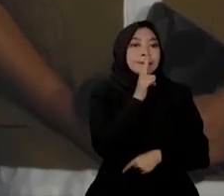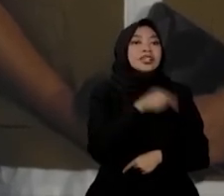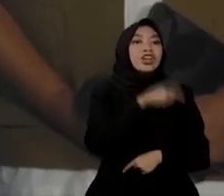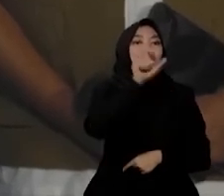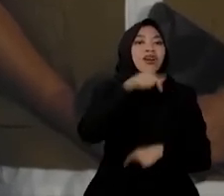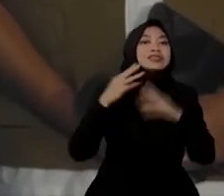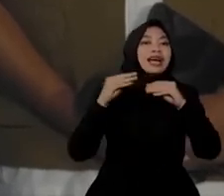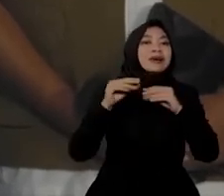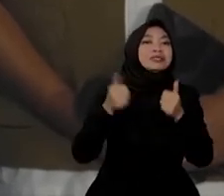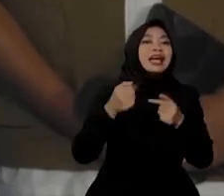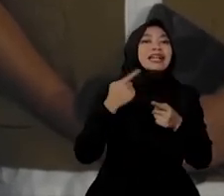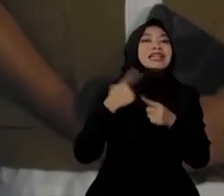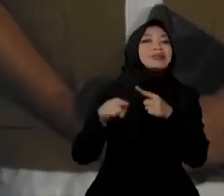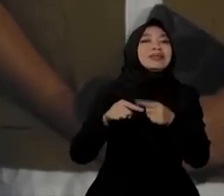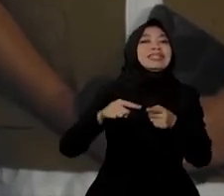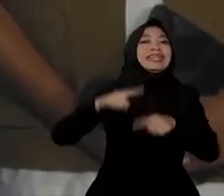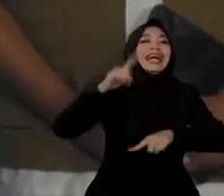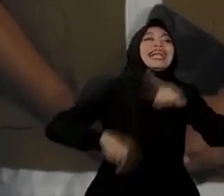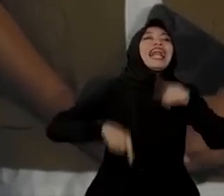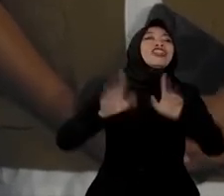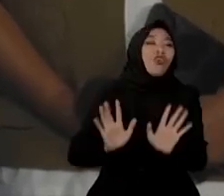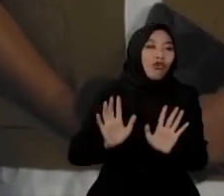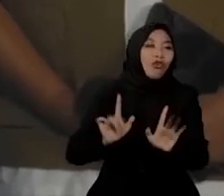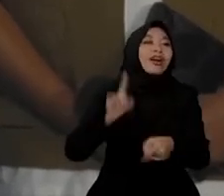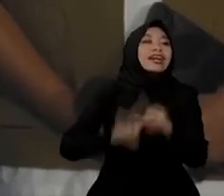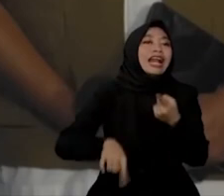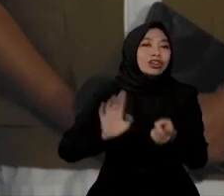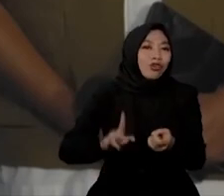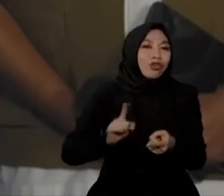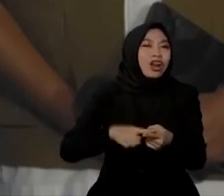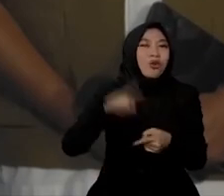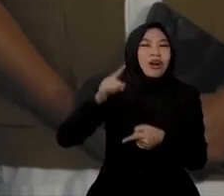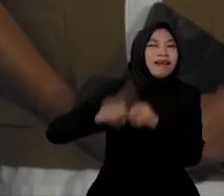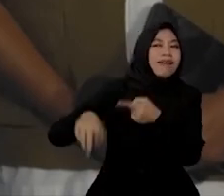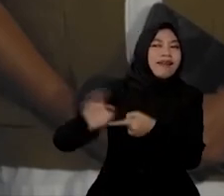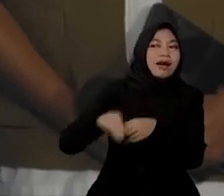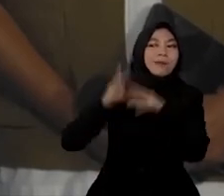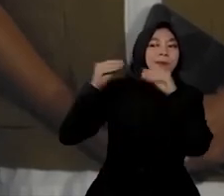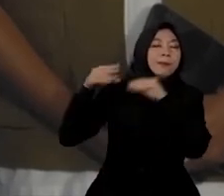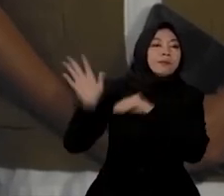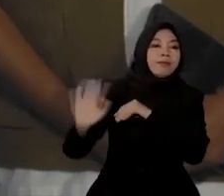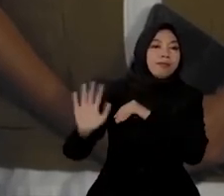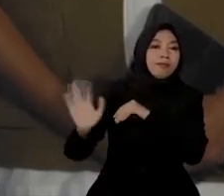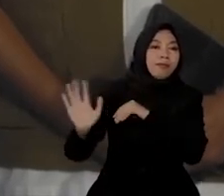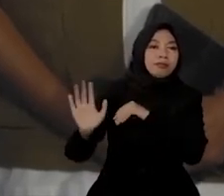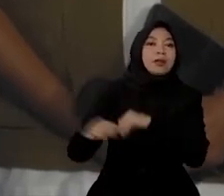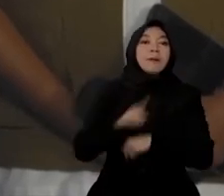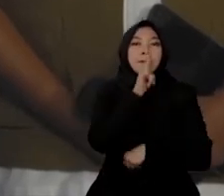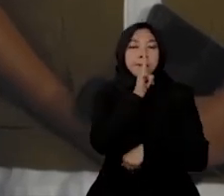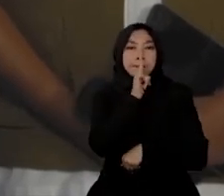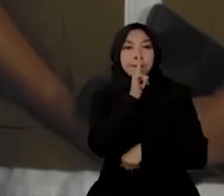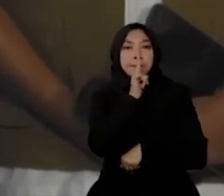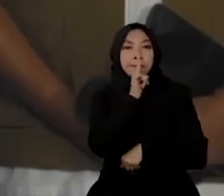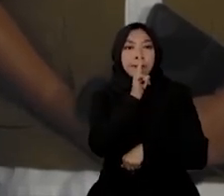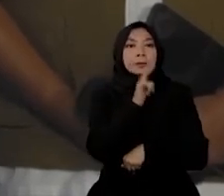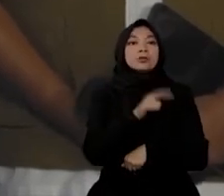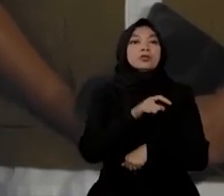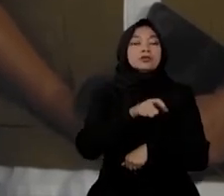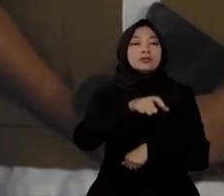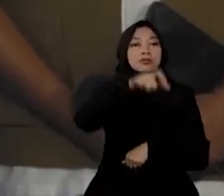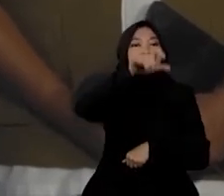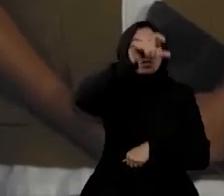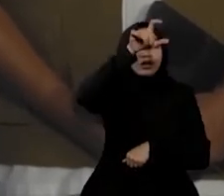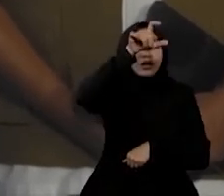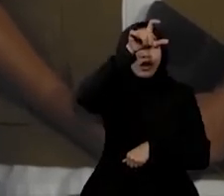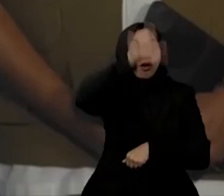kenal. Jarang ada percakapan dengan antar orang yang tidak kenal. Kemudian posisinya pun satu arah. Semuanya